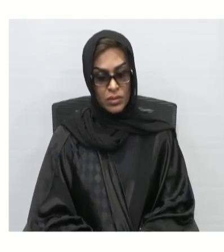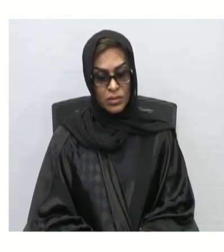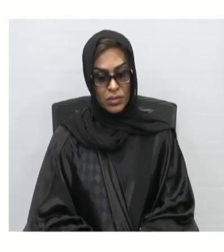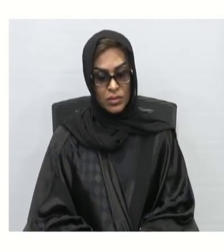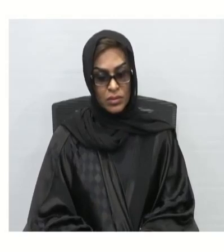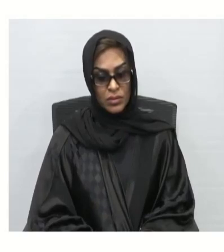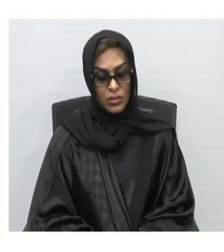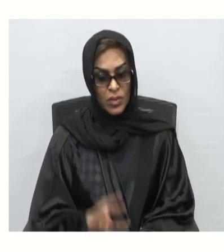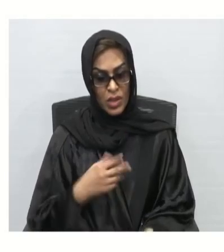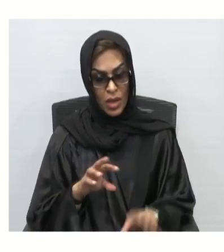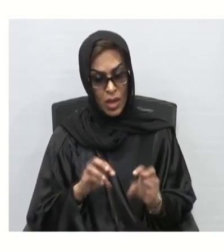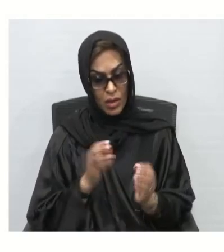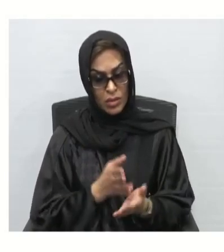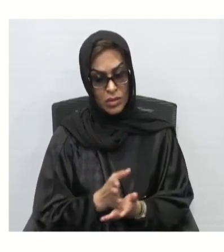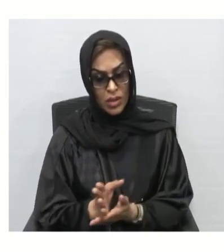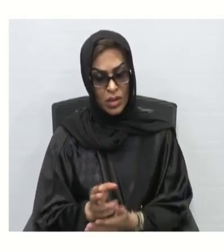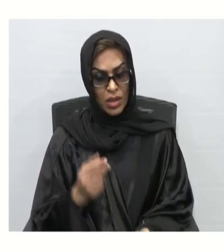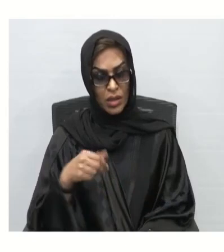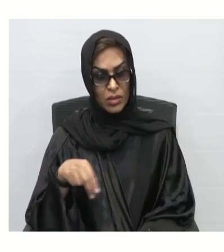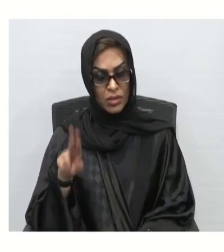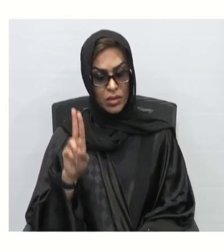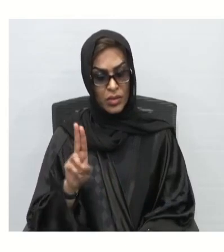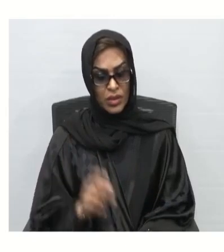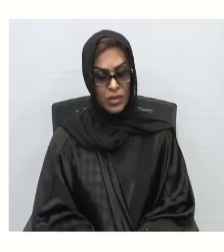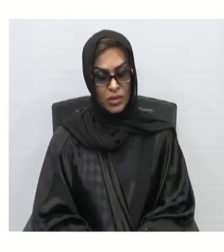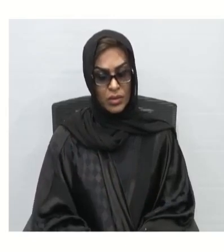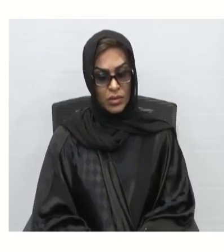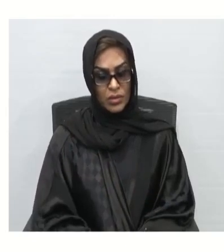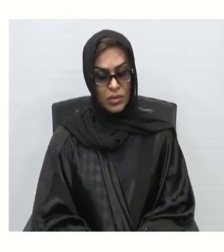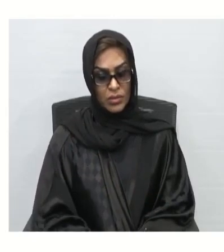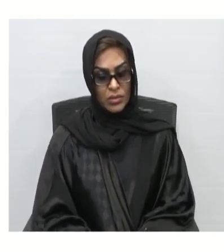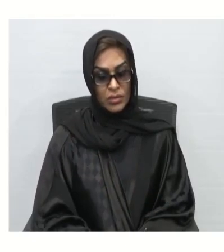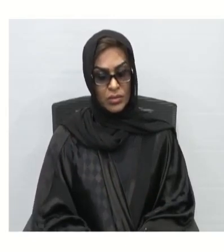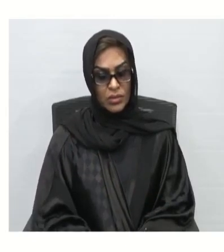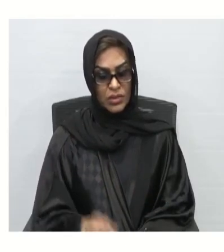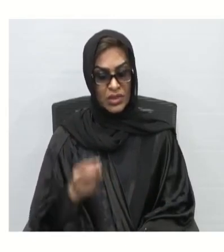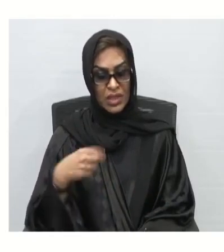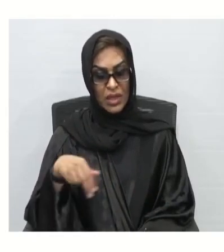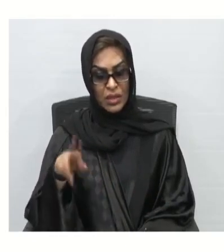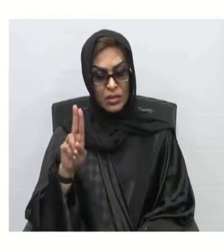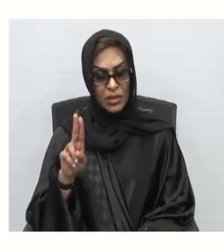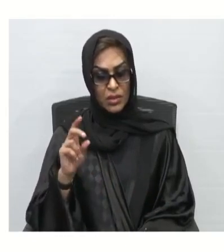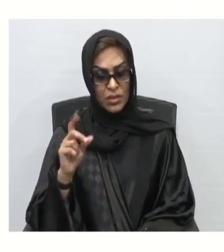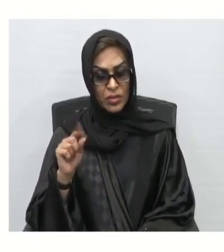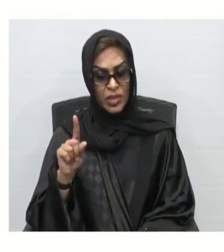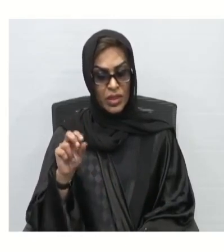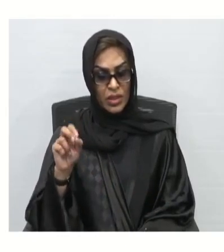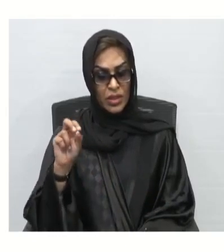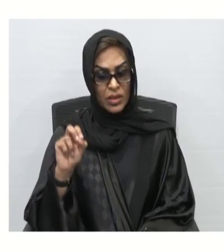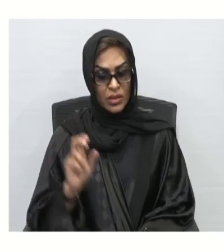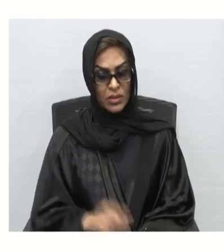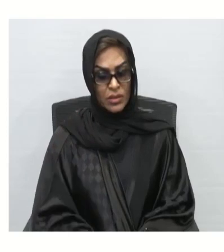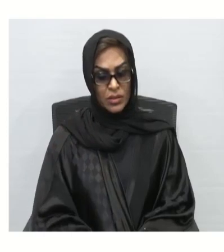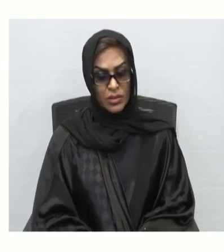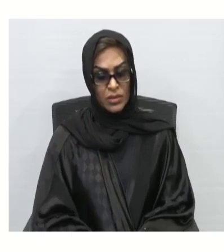هنا التسوق عن طريق التطبيق اقوم بتحميل التطبيق الامن الموثوق